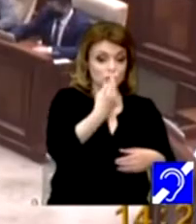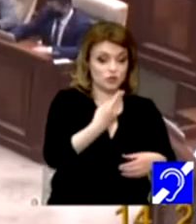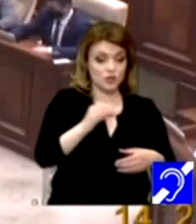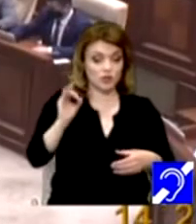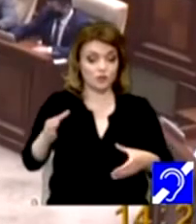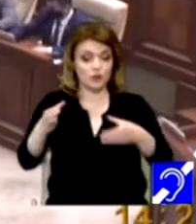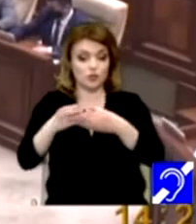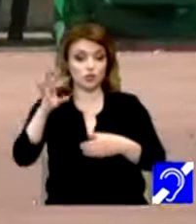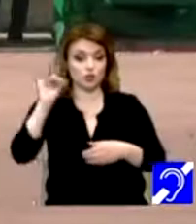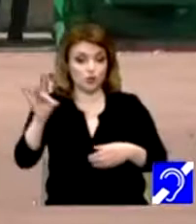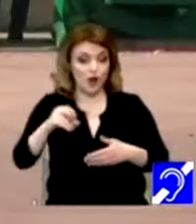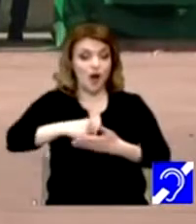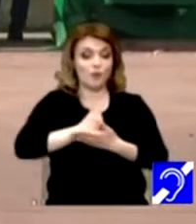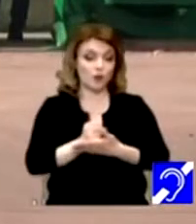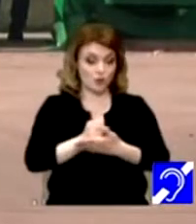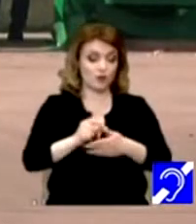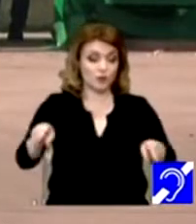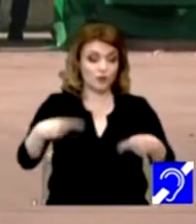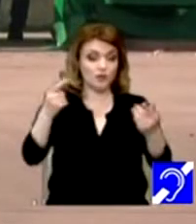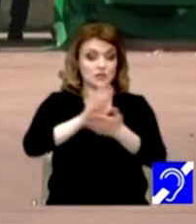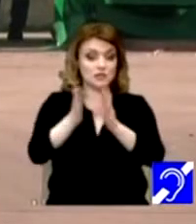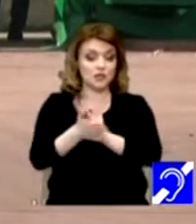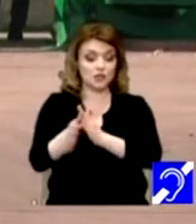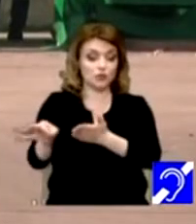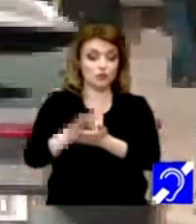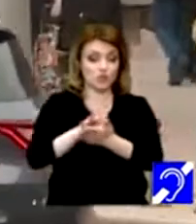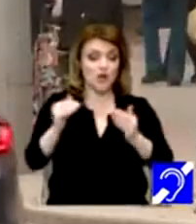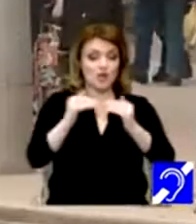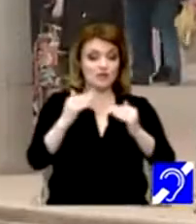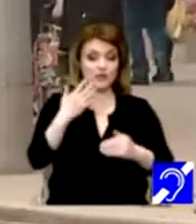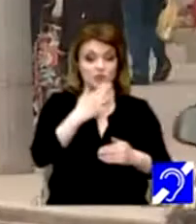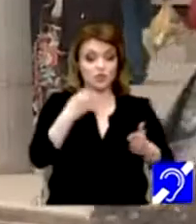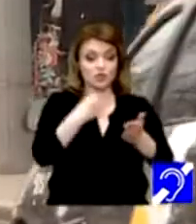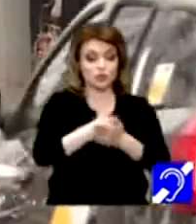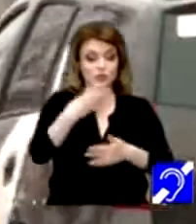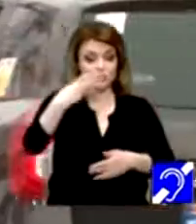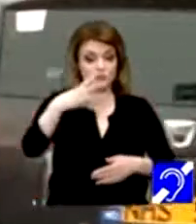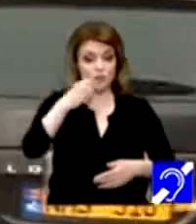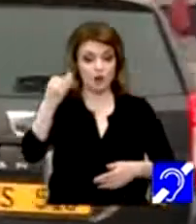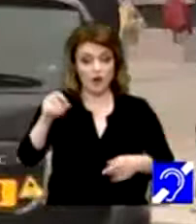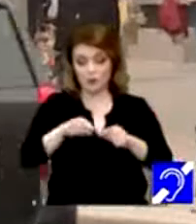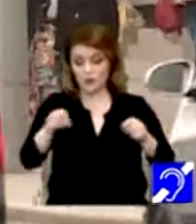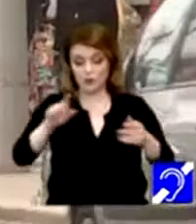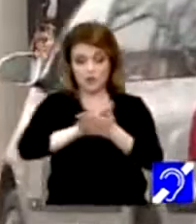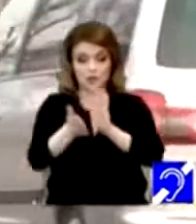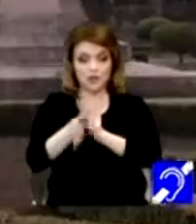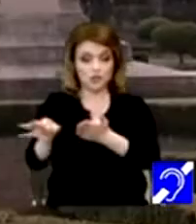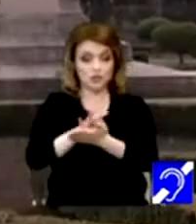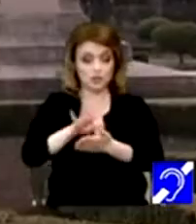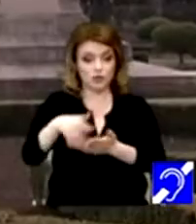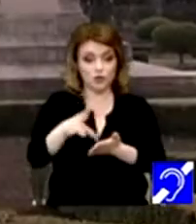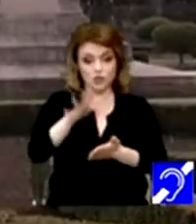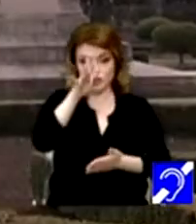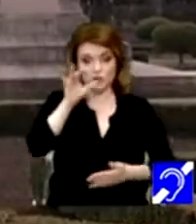a aprobat instituirea stării de urgență la nivel național până la data de 30 mai. Pe durata stării de urgență în